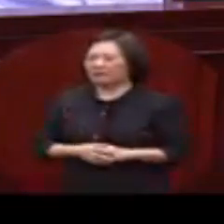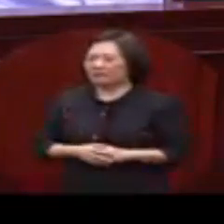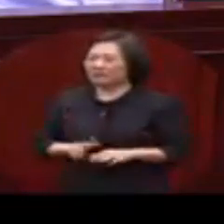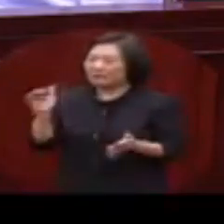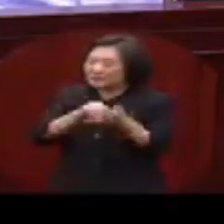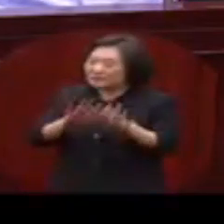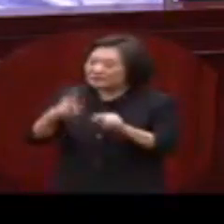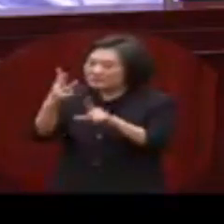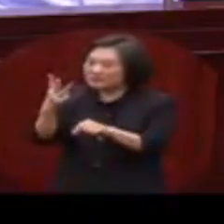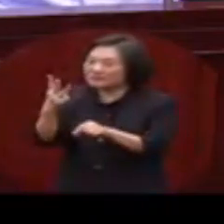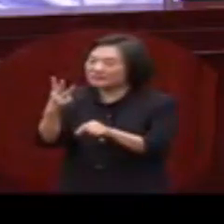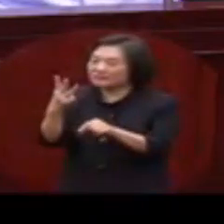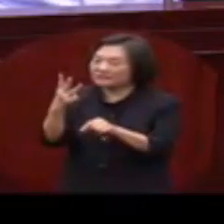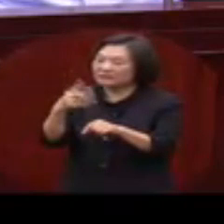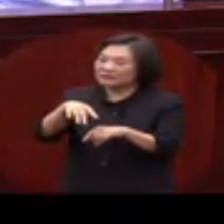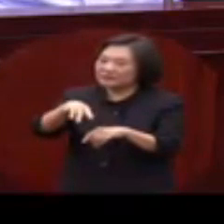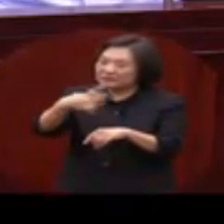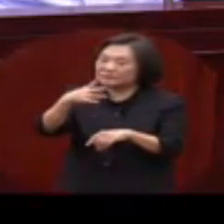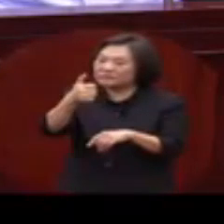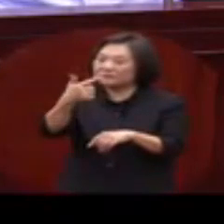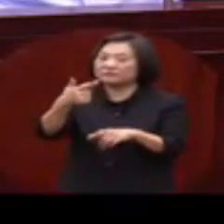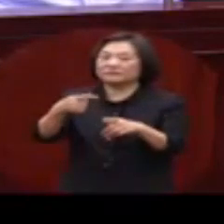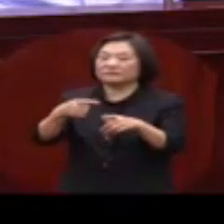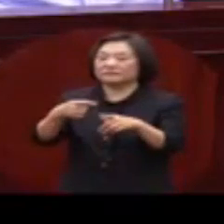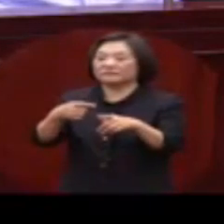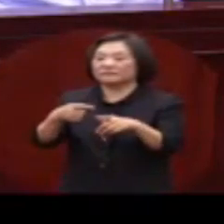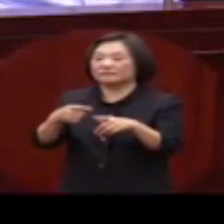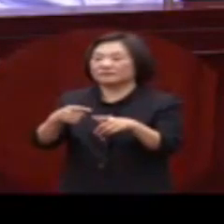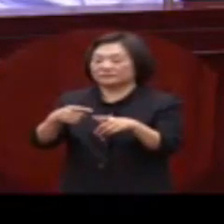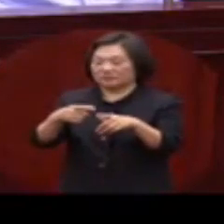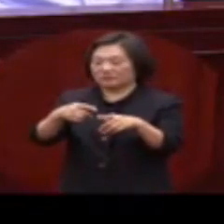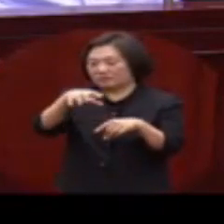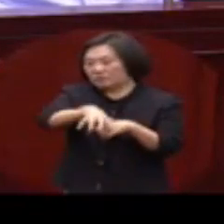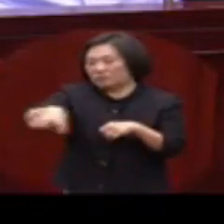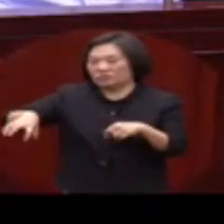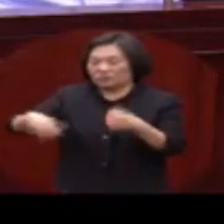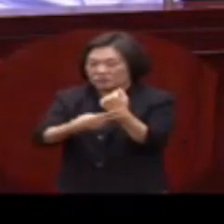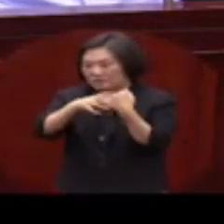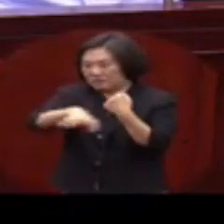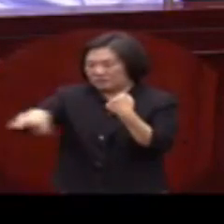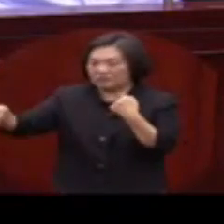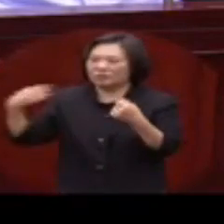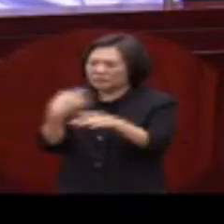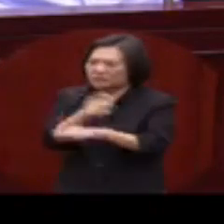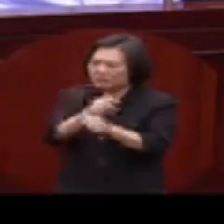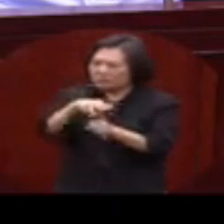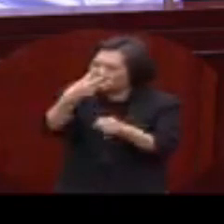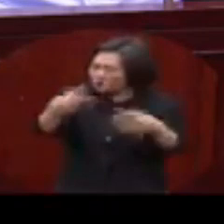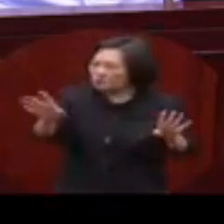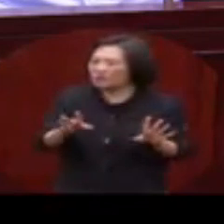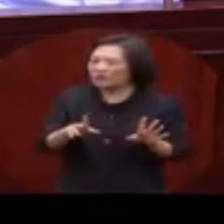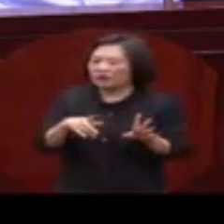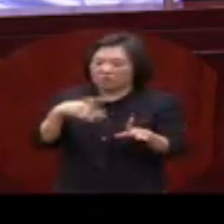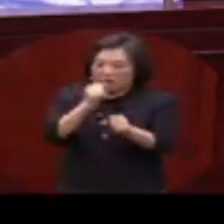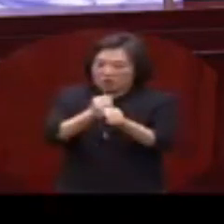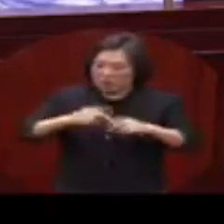年的三月，你知道，456个里我们已经做了328个里，然后很明显的，你知道，有做的里比较之